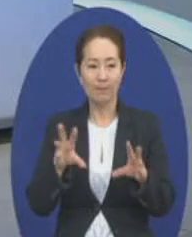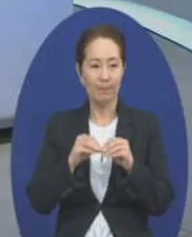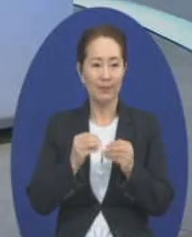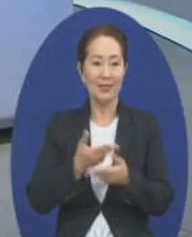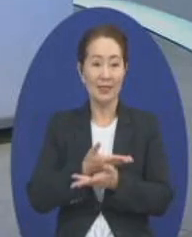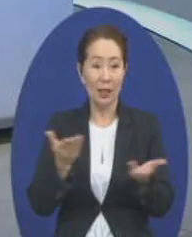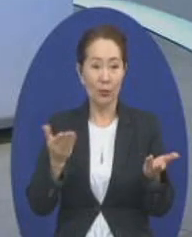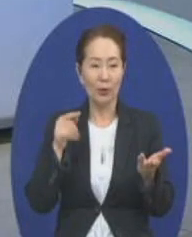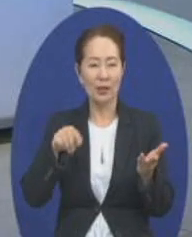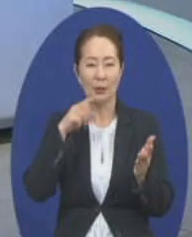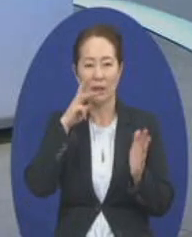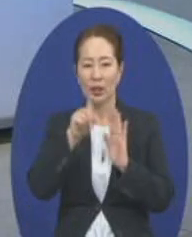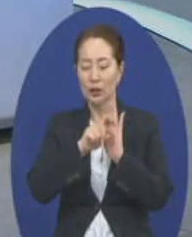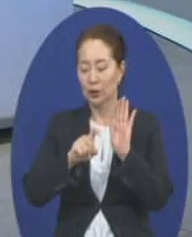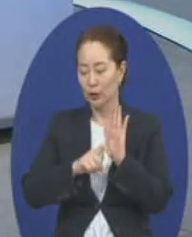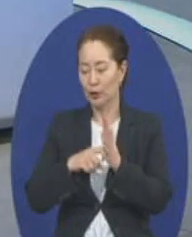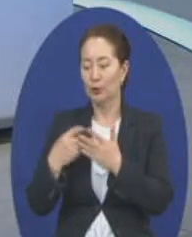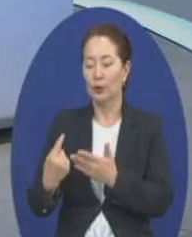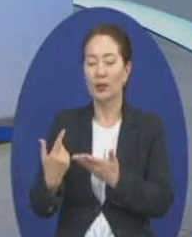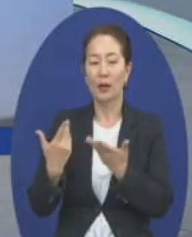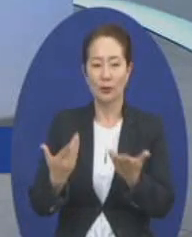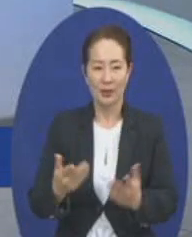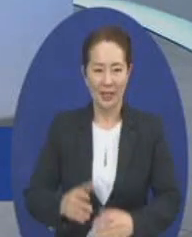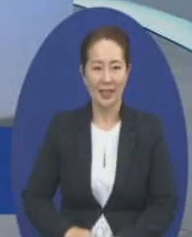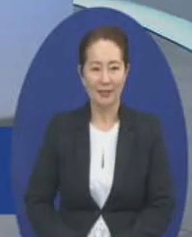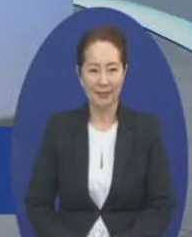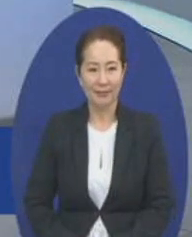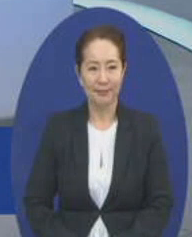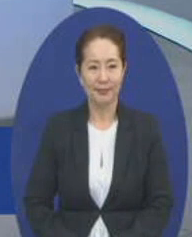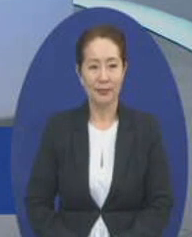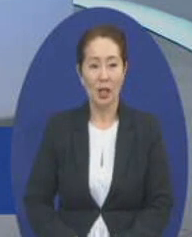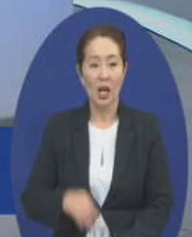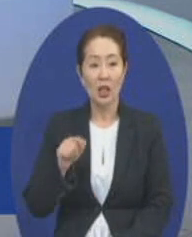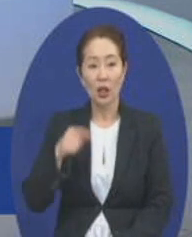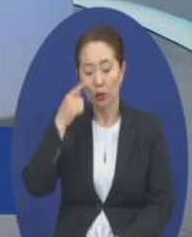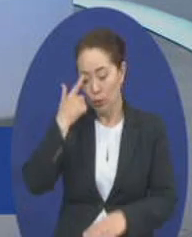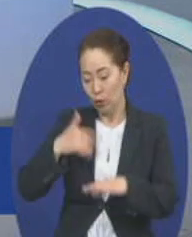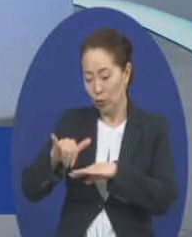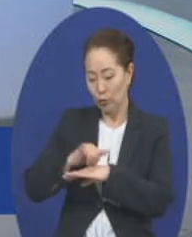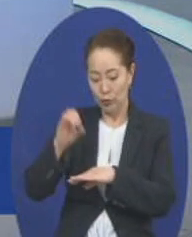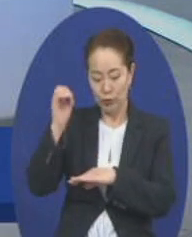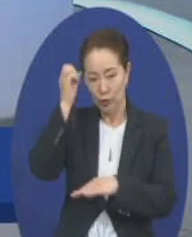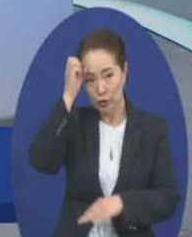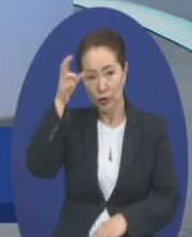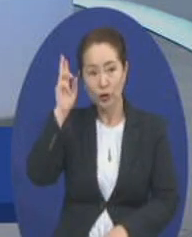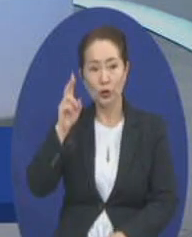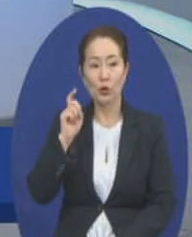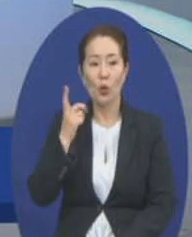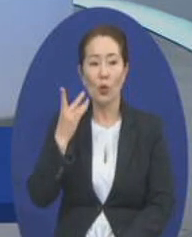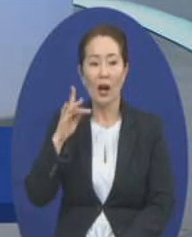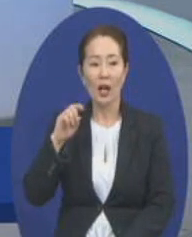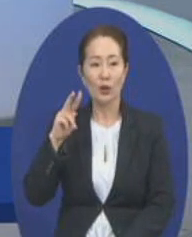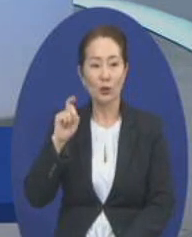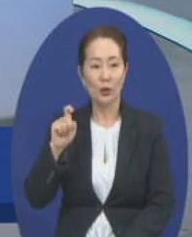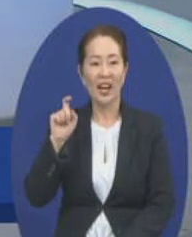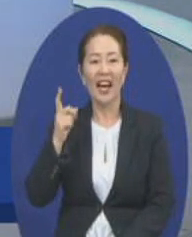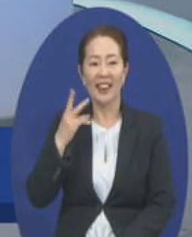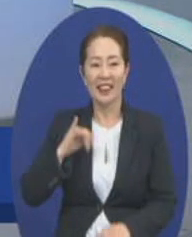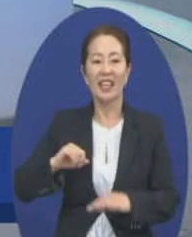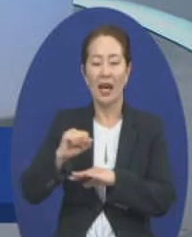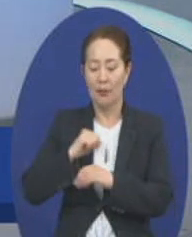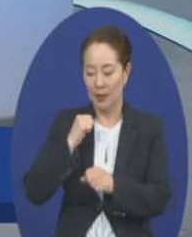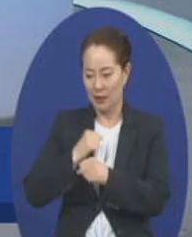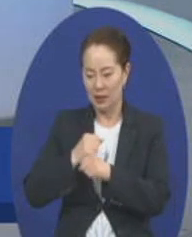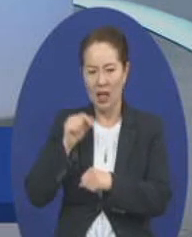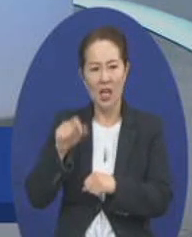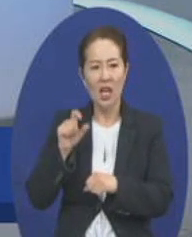За эдгээр бол бус мэдээллийн дэлгэрэнгүй та бүхэн өнөөдрийн цагийн үрдмтэй хэлбэрээр хүлээ авч үзээрэй. Тэгэхээр Монгол улсын ерөнхийлөгч Хүрэнсүх Хинтийн аймагт